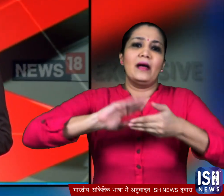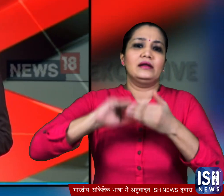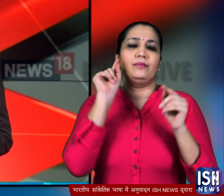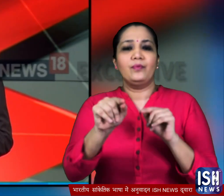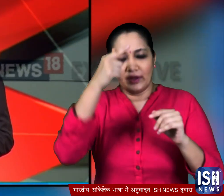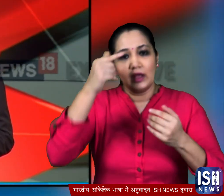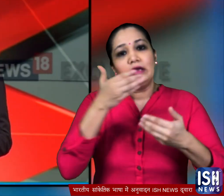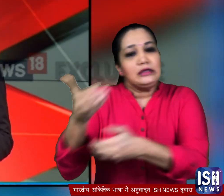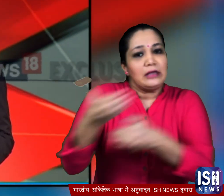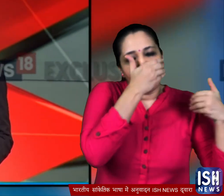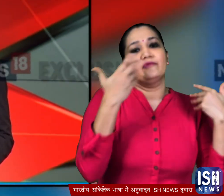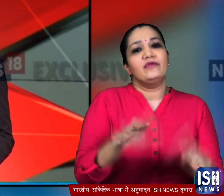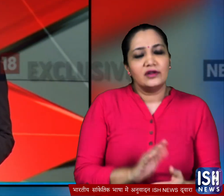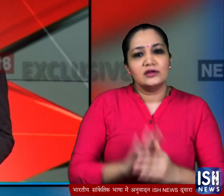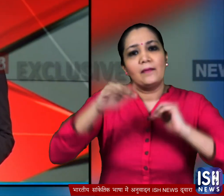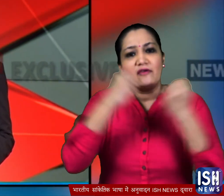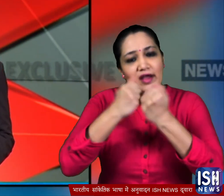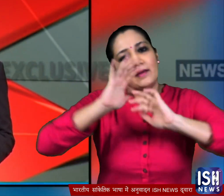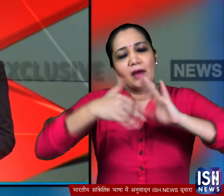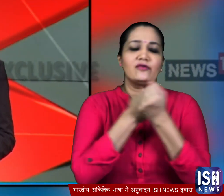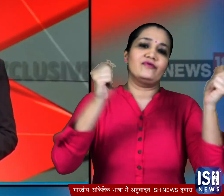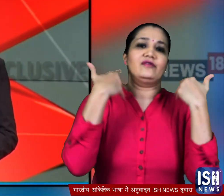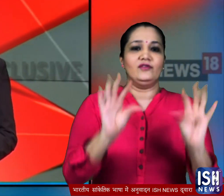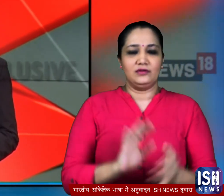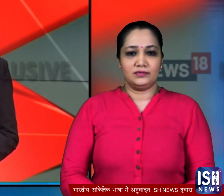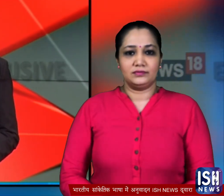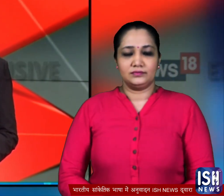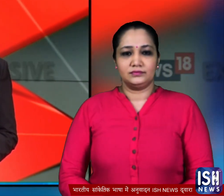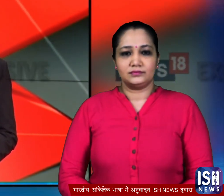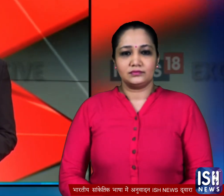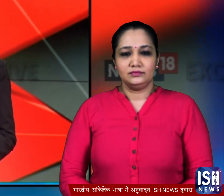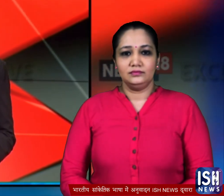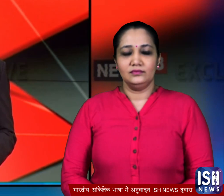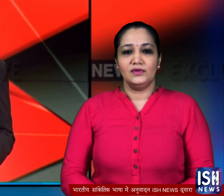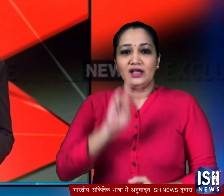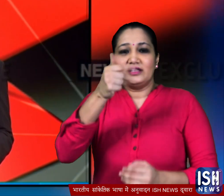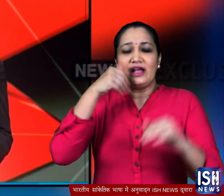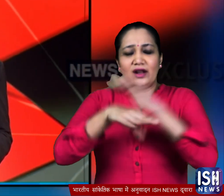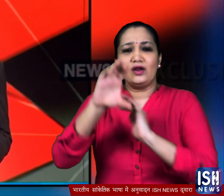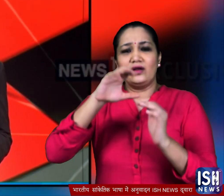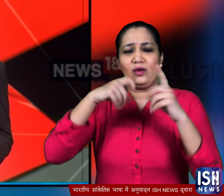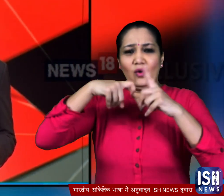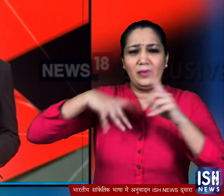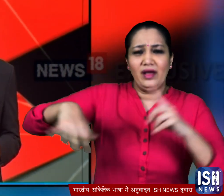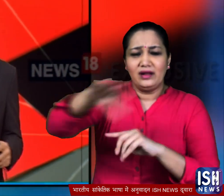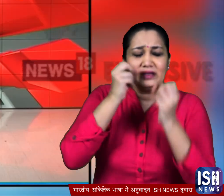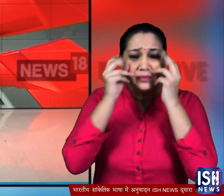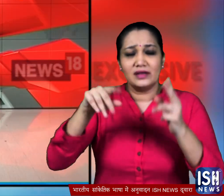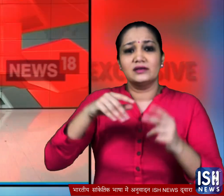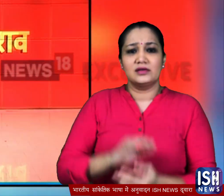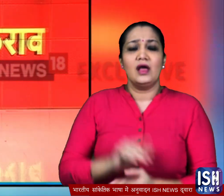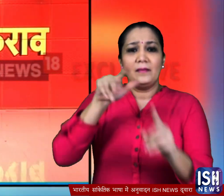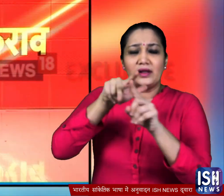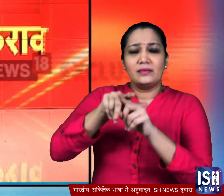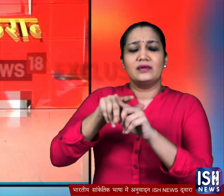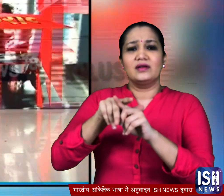आरोपियों ने अगवा किया, जिन्हें मारपीट के बाद छोड़ दिया गया था। छत्तीसगढ़ के कोरबा से हैरान करने वाली तस्वीरें सामने आई। वहां नगर पालिका के